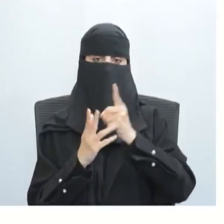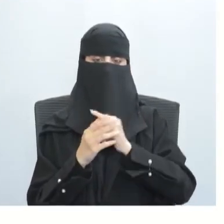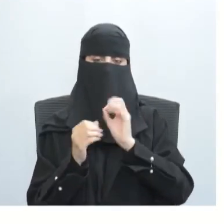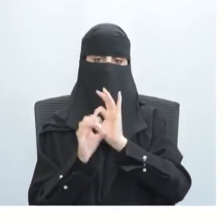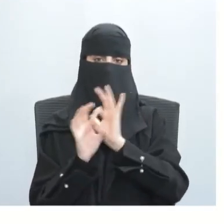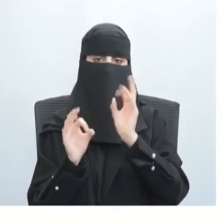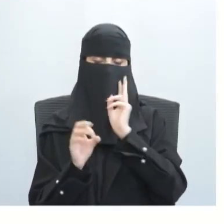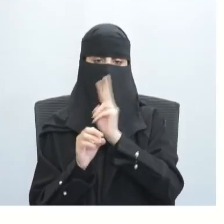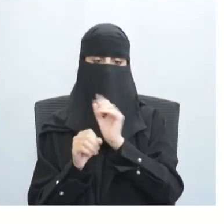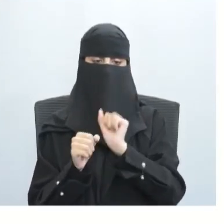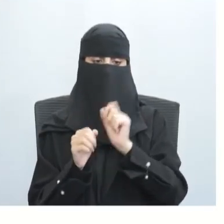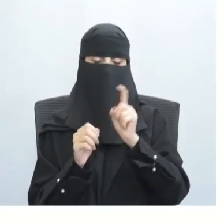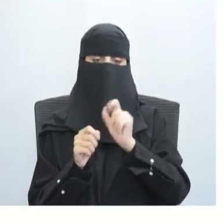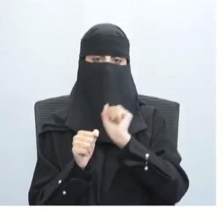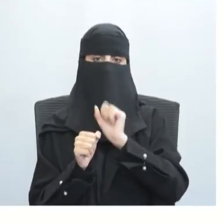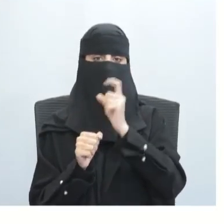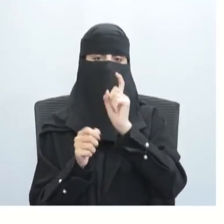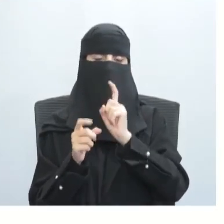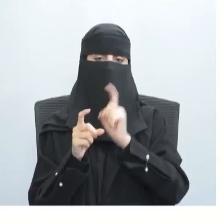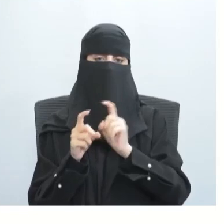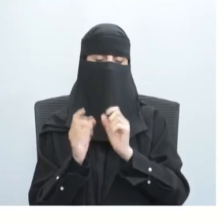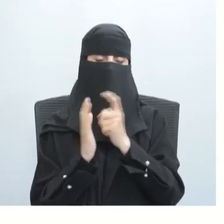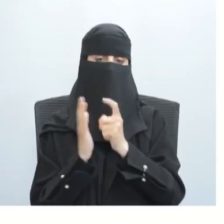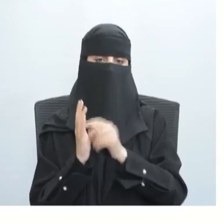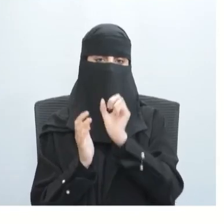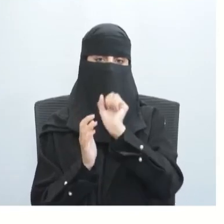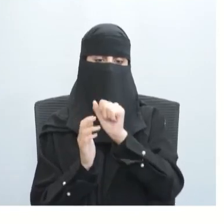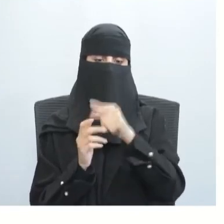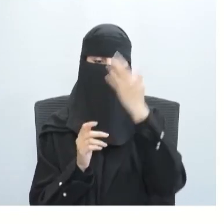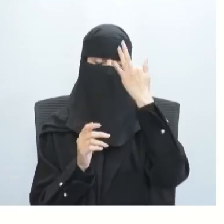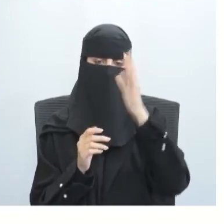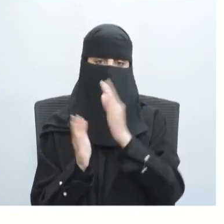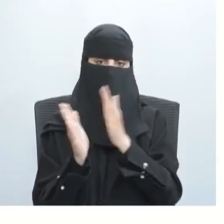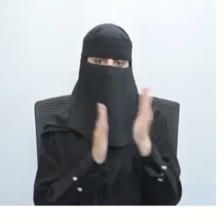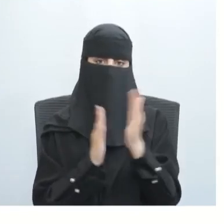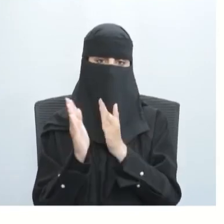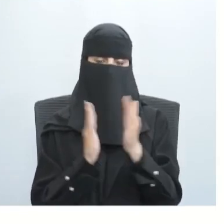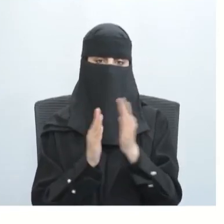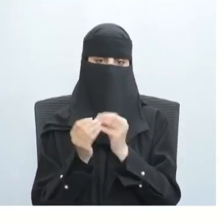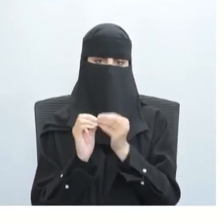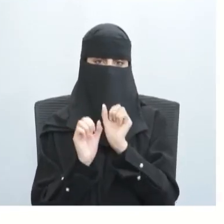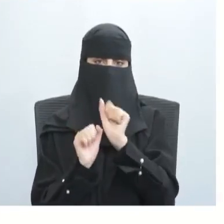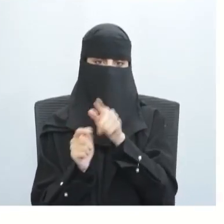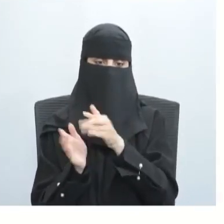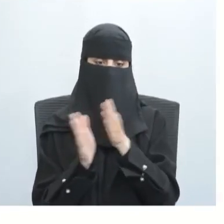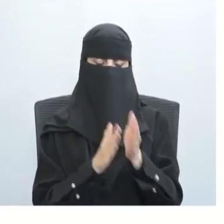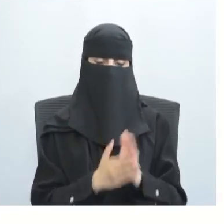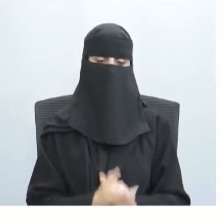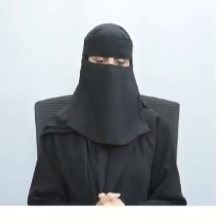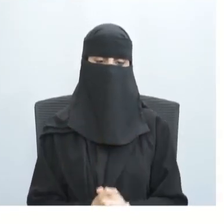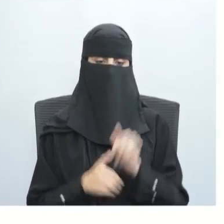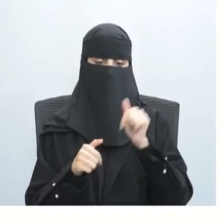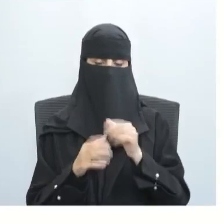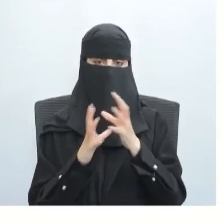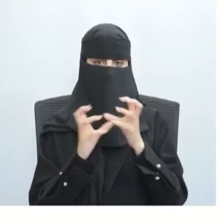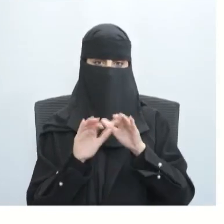المرشح بالاعدادات الافتراضيه على الصوره الثابته المحدده المحدده للفيديو كما نلاحظ تطبيق